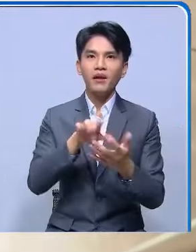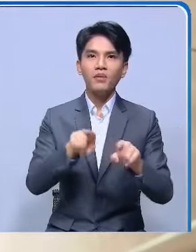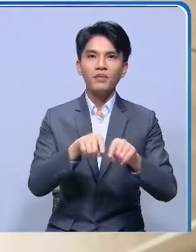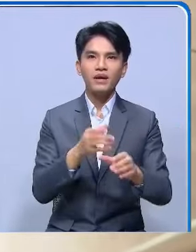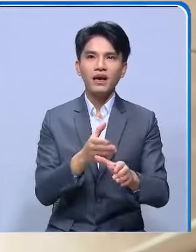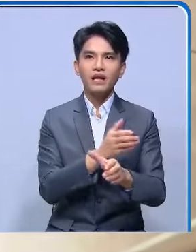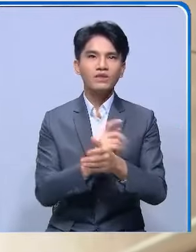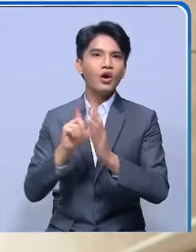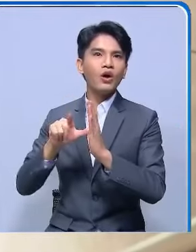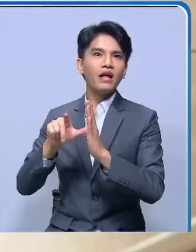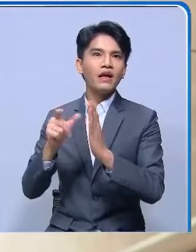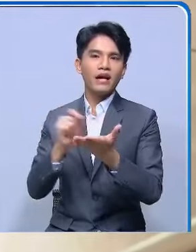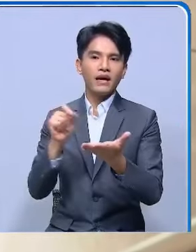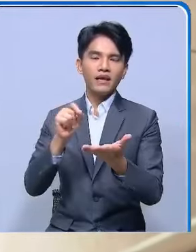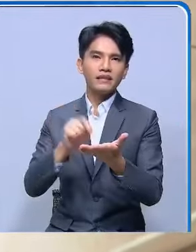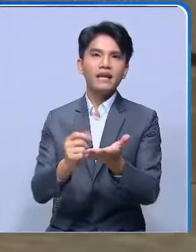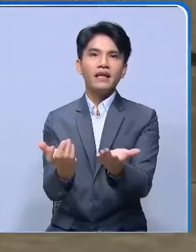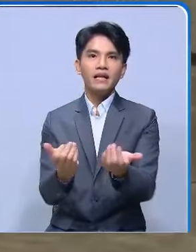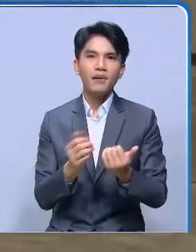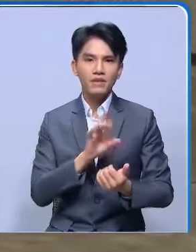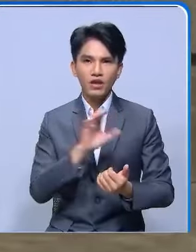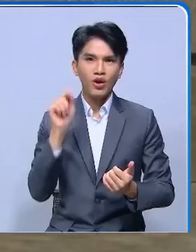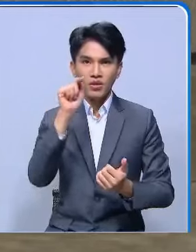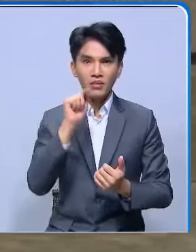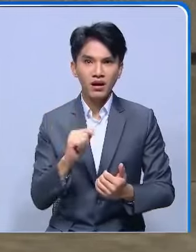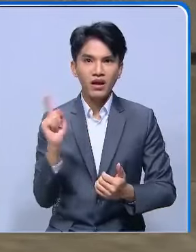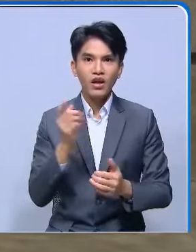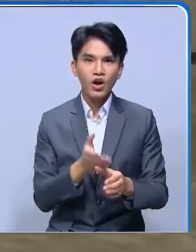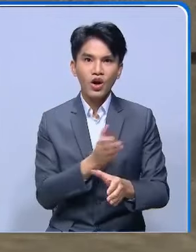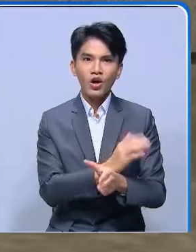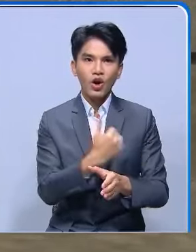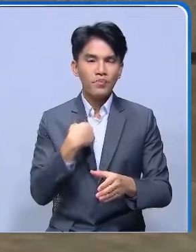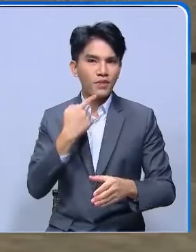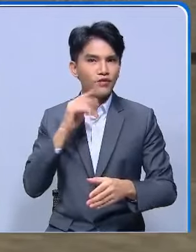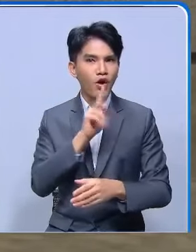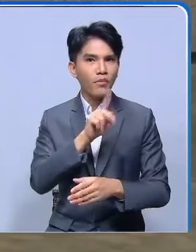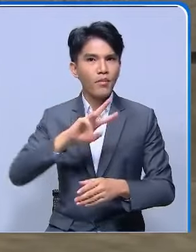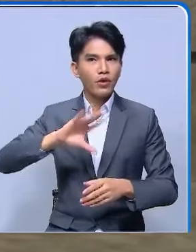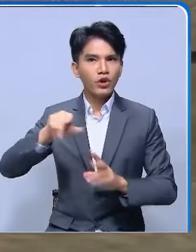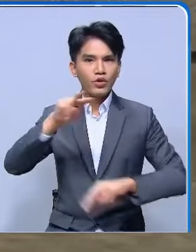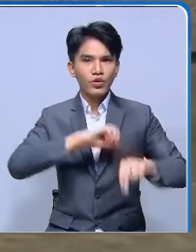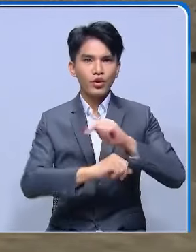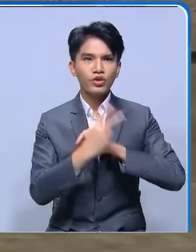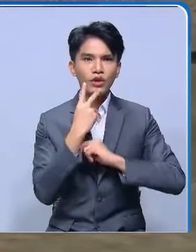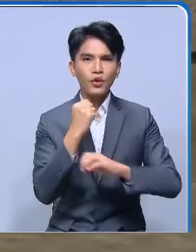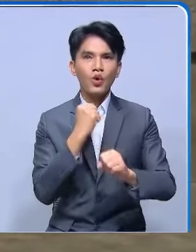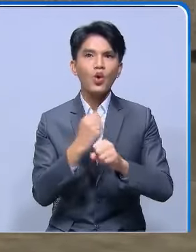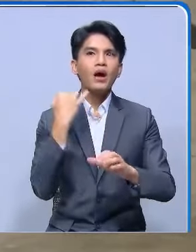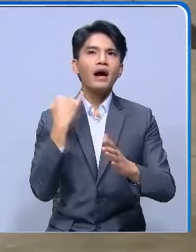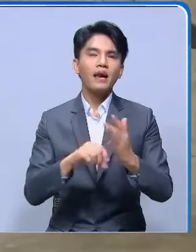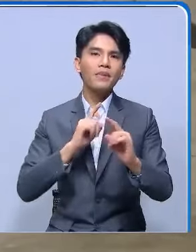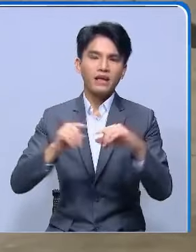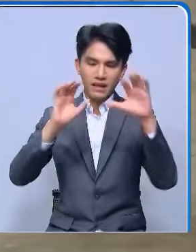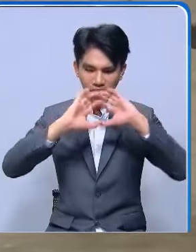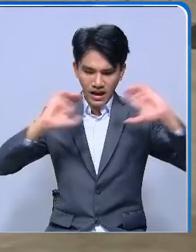ขาสภาจะเซ็นรับมอบงานก่อสร้าง 100% เนี่ยเขาเคยร้องให้ปปช.ตรวจสอบทุจริตทำผิดสัญญาทำให้รัฐเสีย